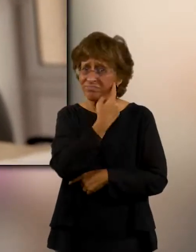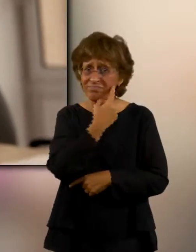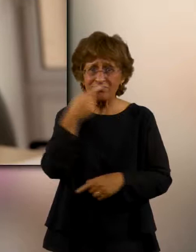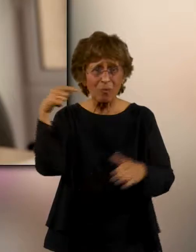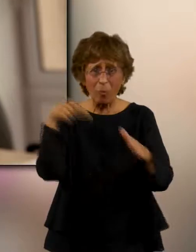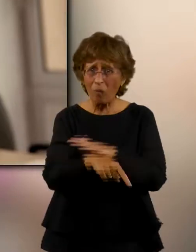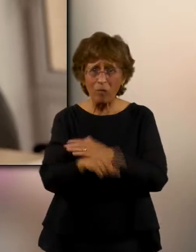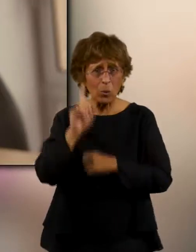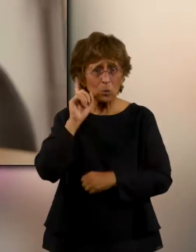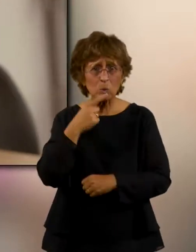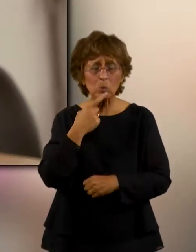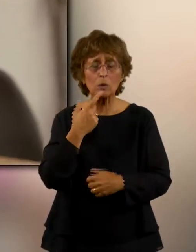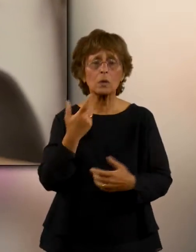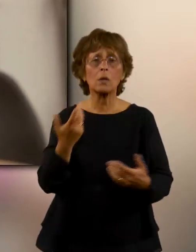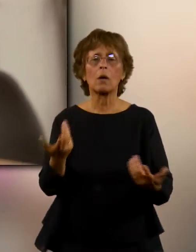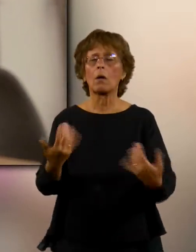on a pleuré,